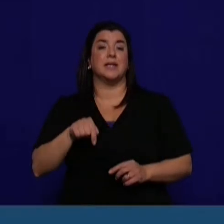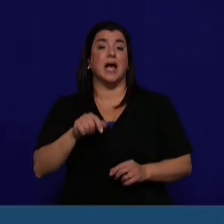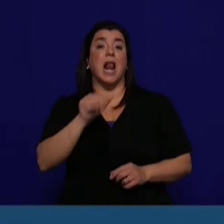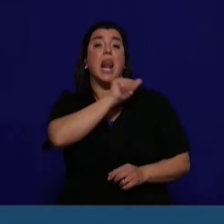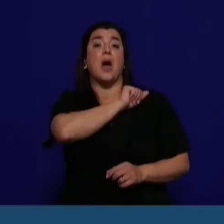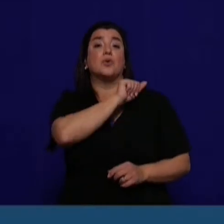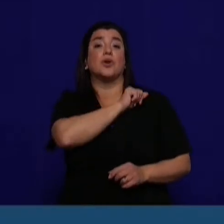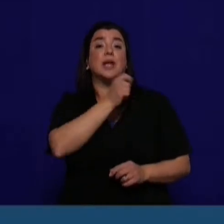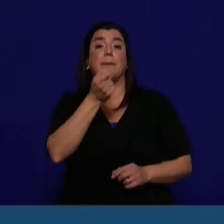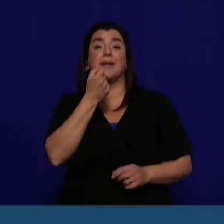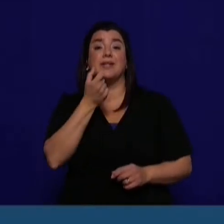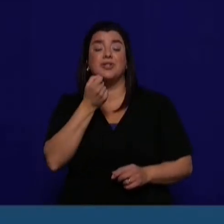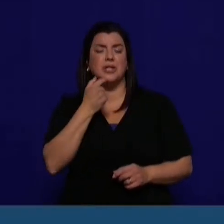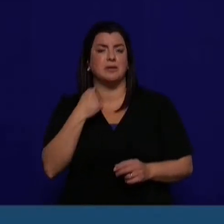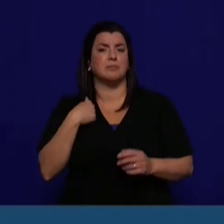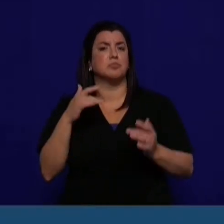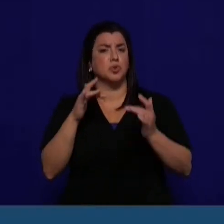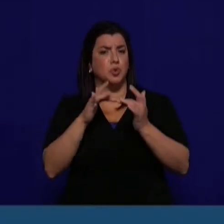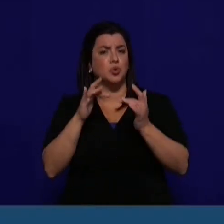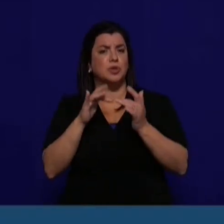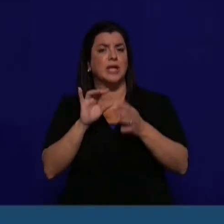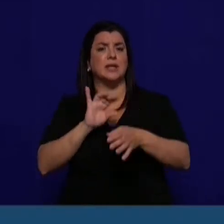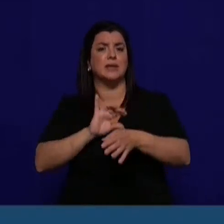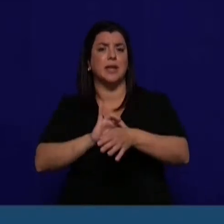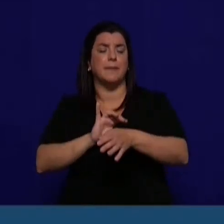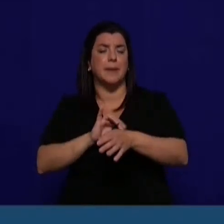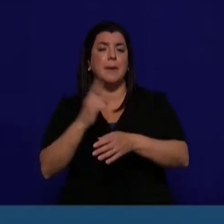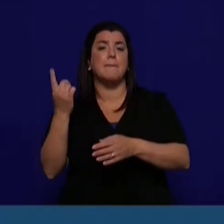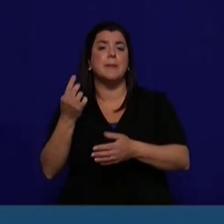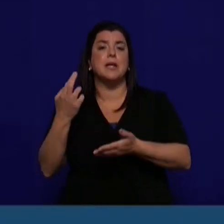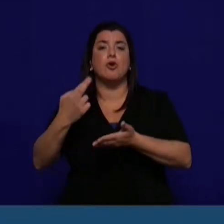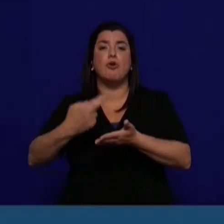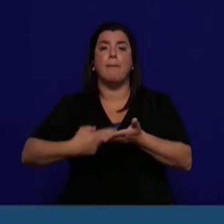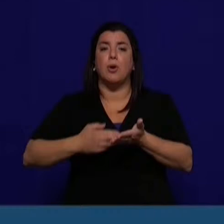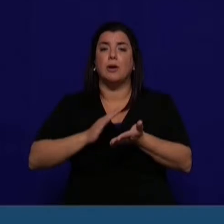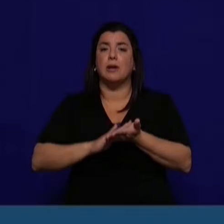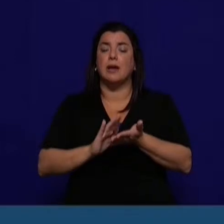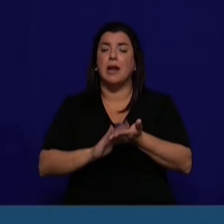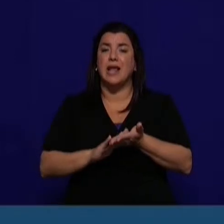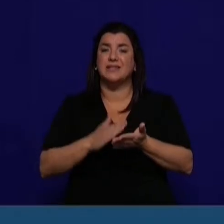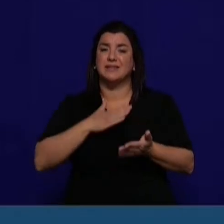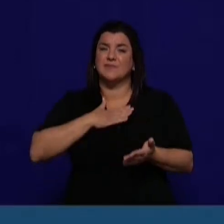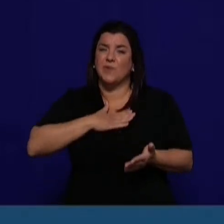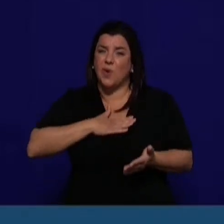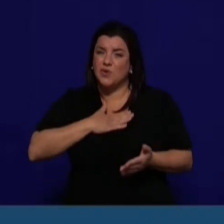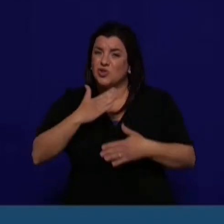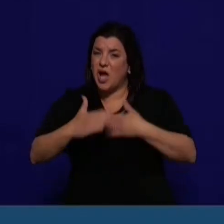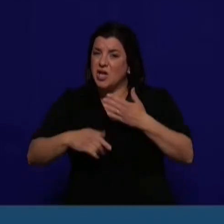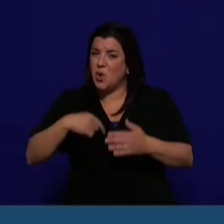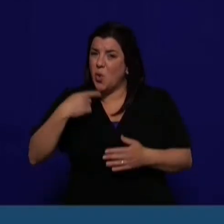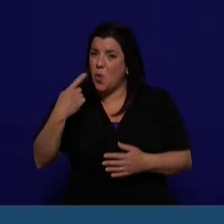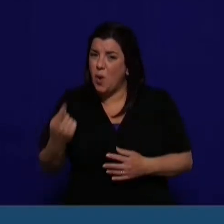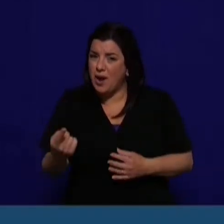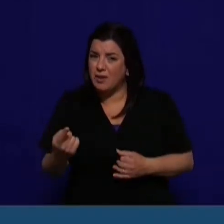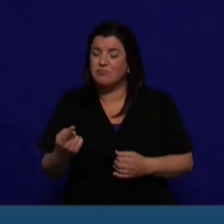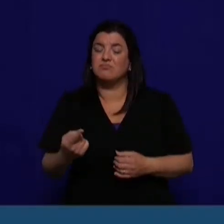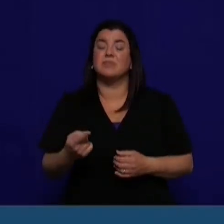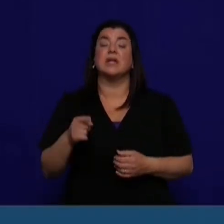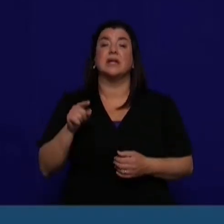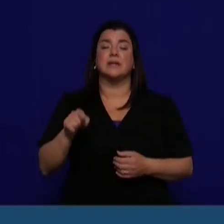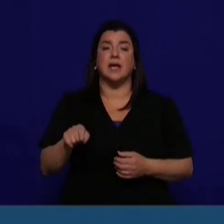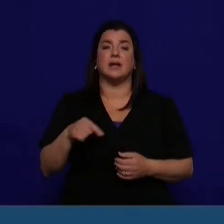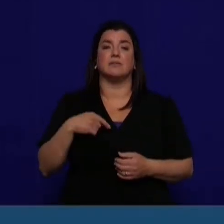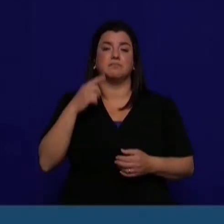tagħmel kuntatti wkoll ma' tobba li jkunu rrappurtaw side effects li huma relatati u hemmhekk tkun qiegħda tinvestiga